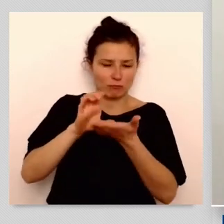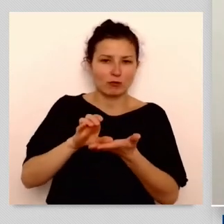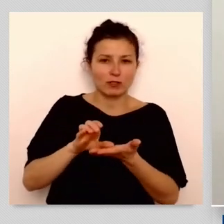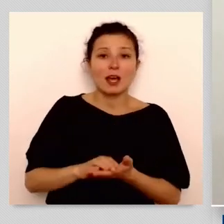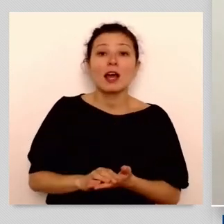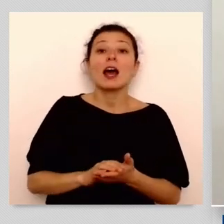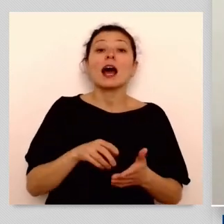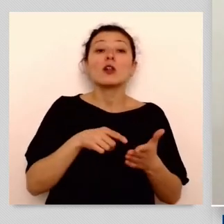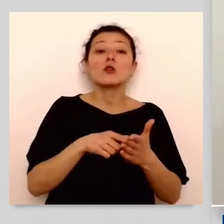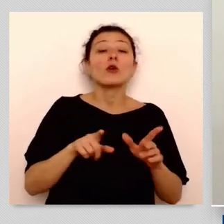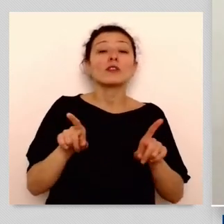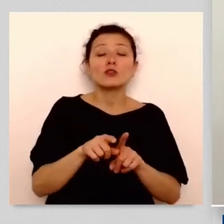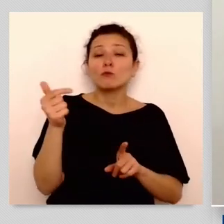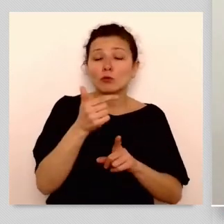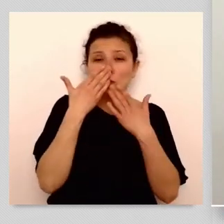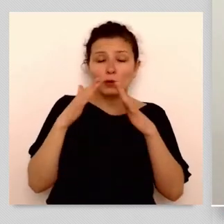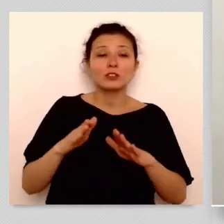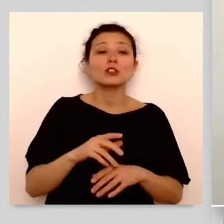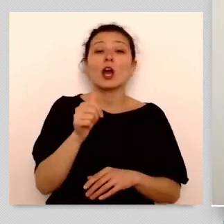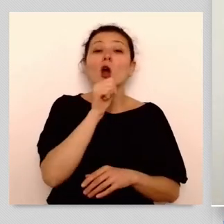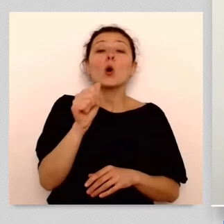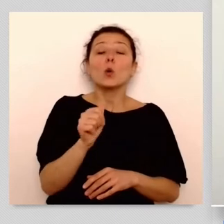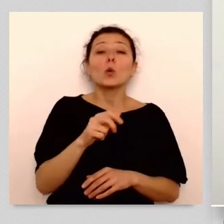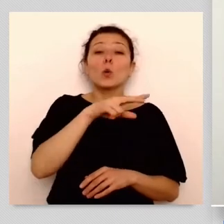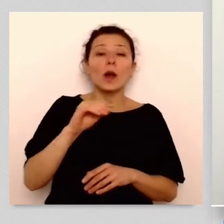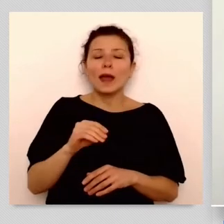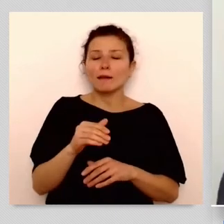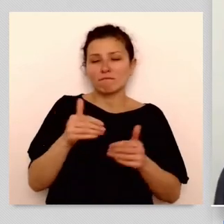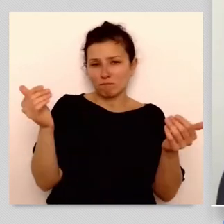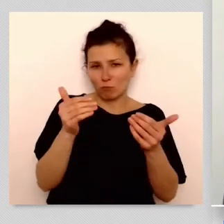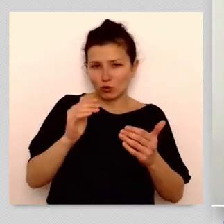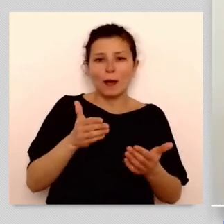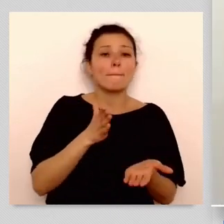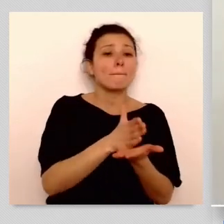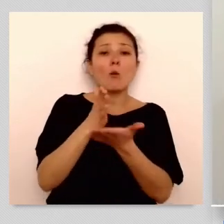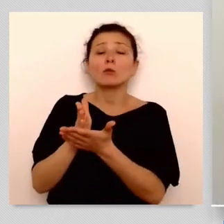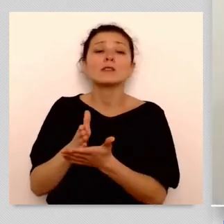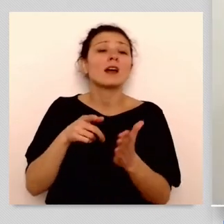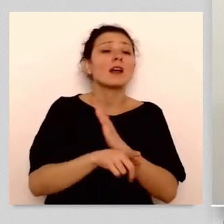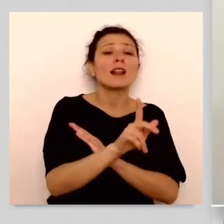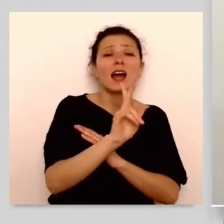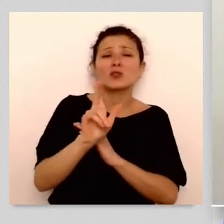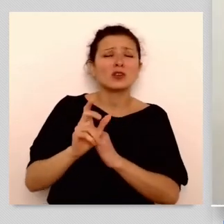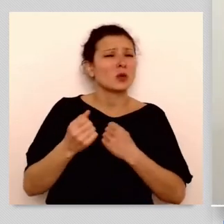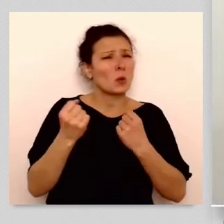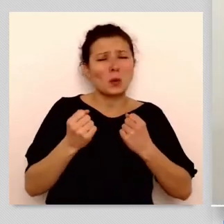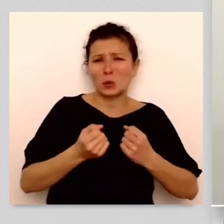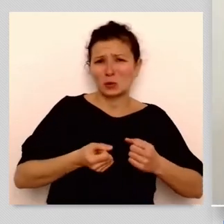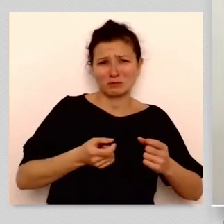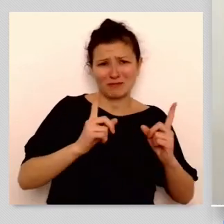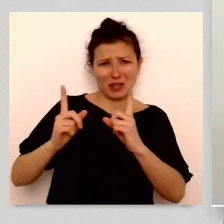również pokazać, że Unia Europejska jest w stanie pomóc tym, którzy są najbardziej zagrożeni. Więc proszę mi